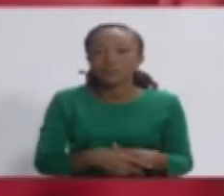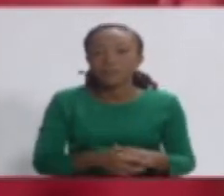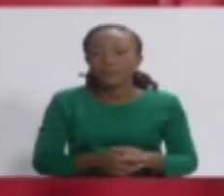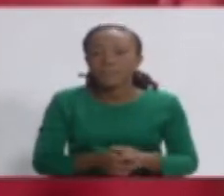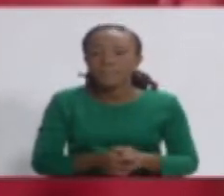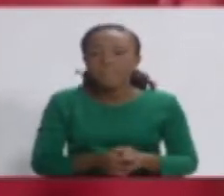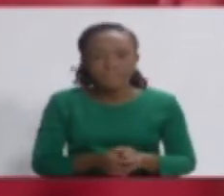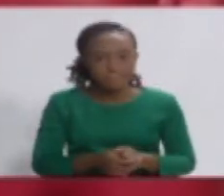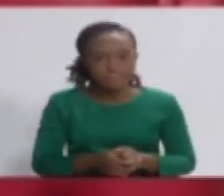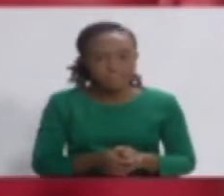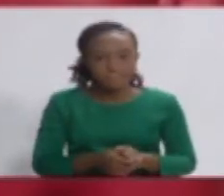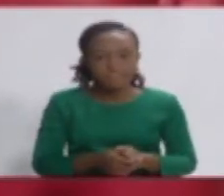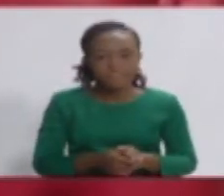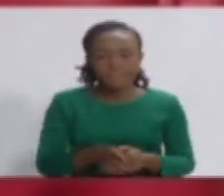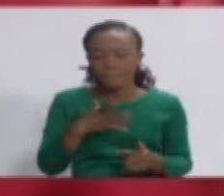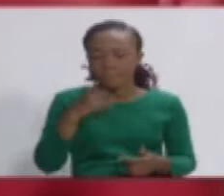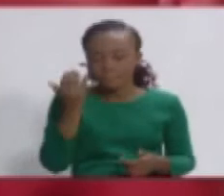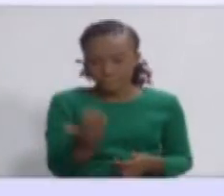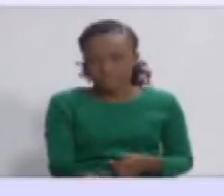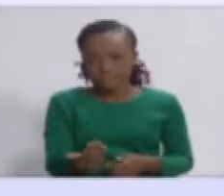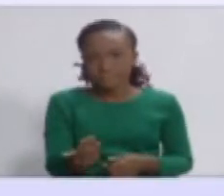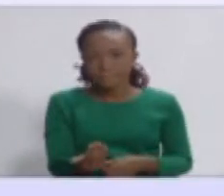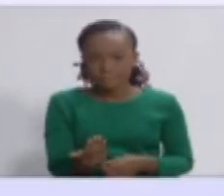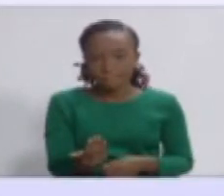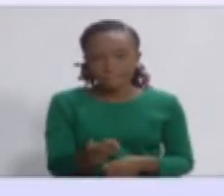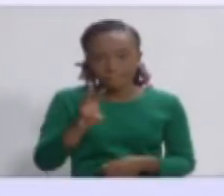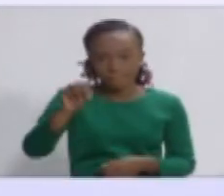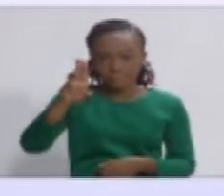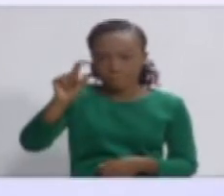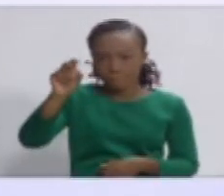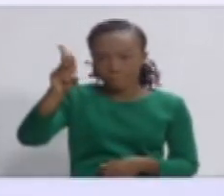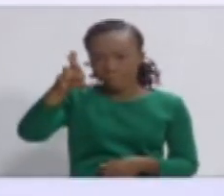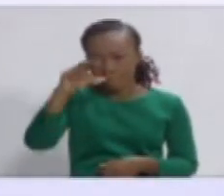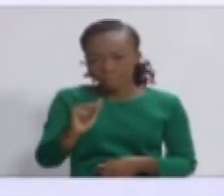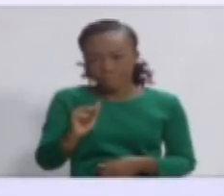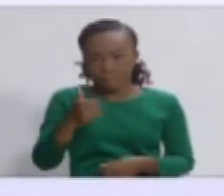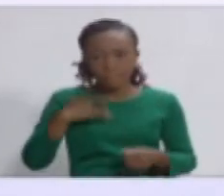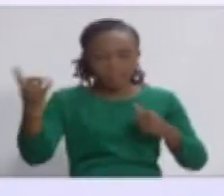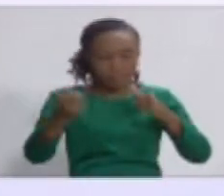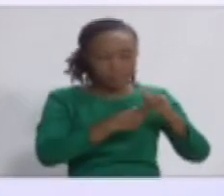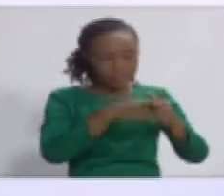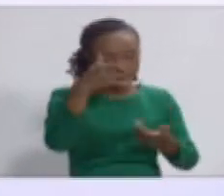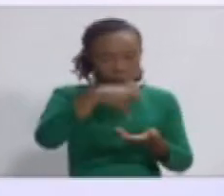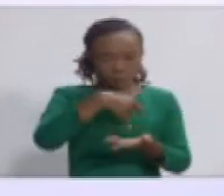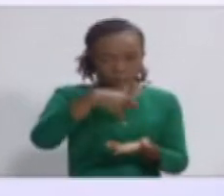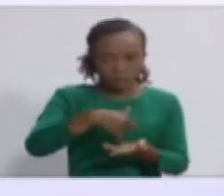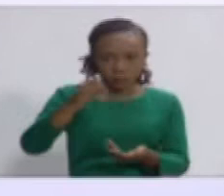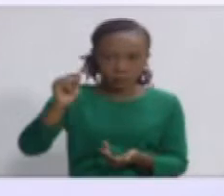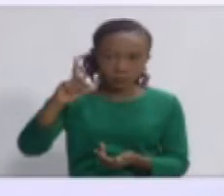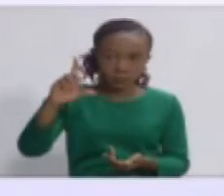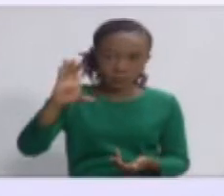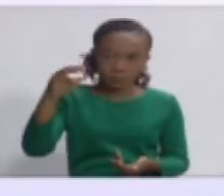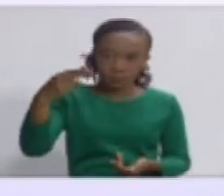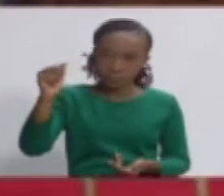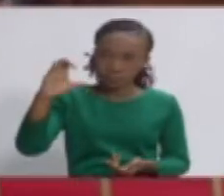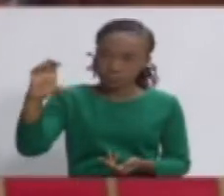sasa ni kama ule mtoto mdogo anachuchumaa. Mutura aliwabwaga wapinzani 6 akiwemo Alan Chacha ambaye